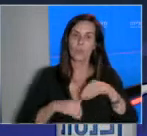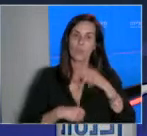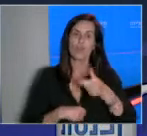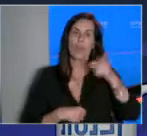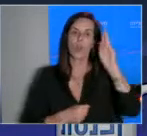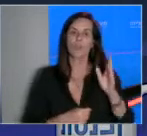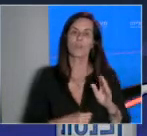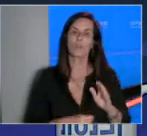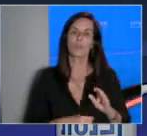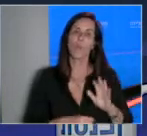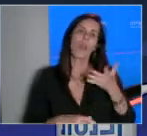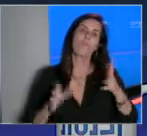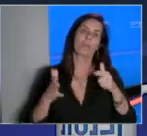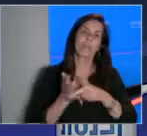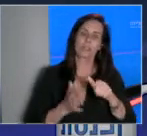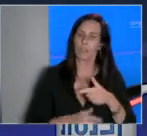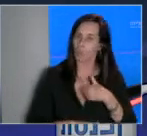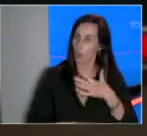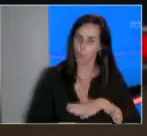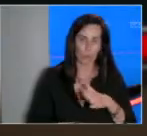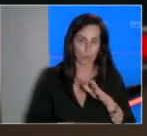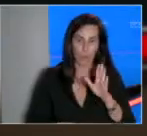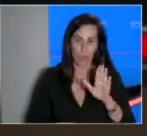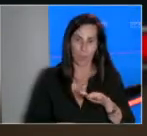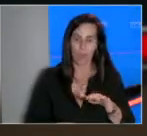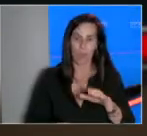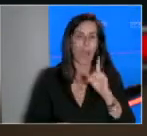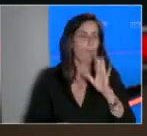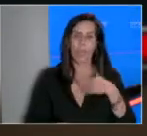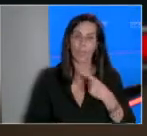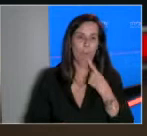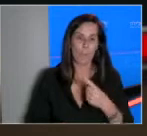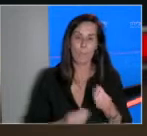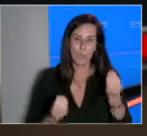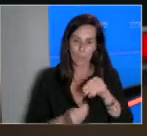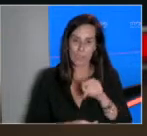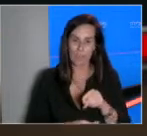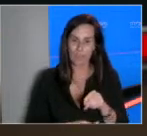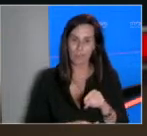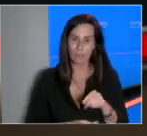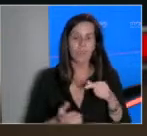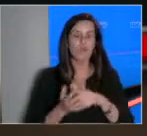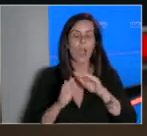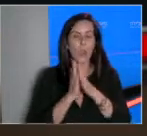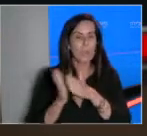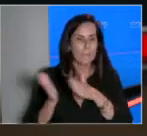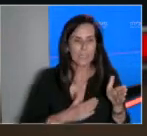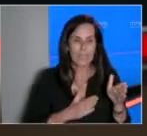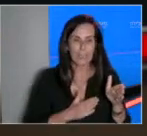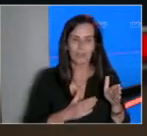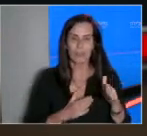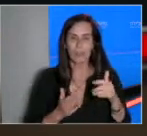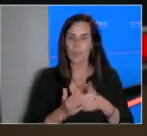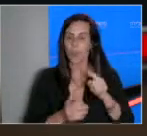שלם יותר. אולי מזה הם מפחדים? קודם כל אני רוצה לפתוח גם דלת וגם חלון, אבל מה אני אומר? בנוסף לזה, כדי שהכל יהיה בסדר,